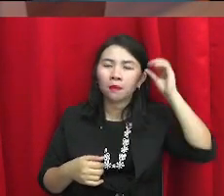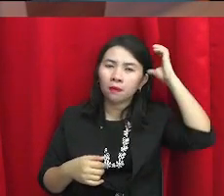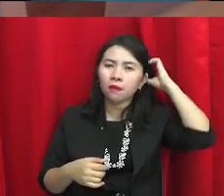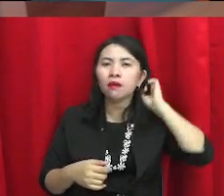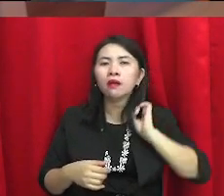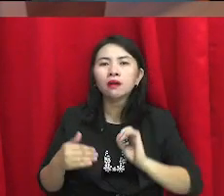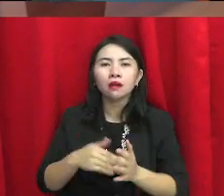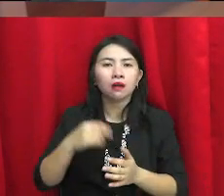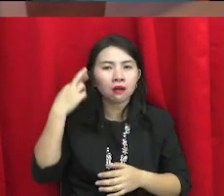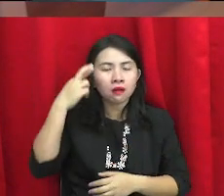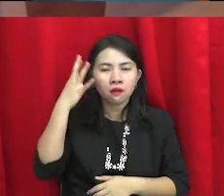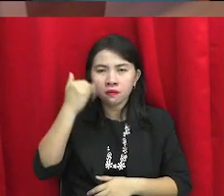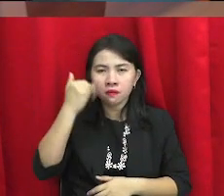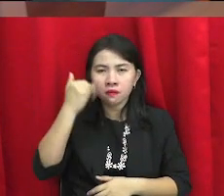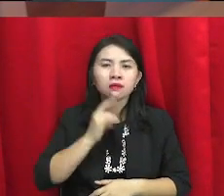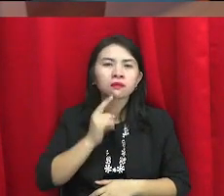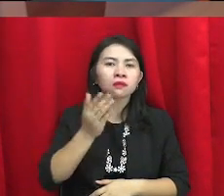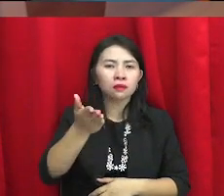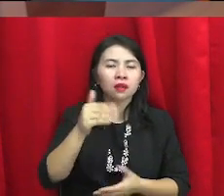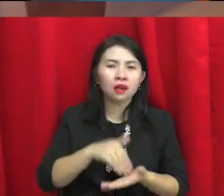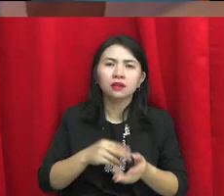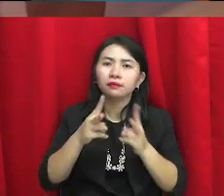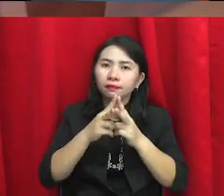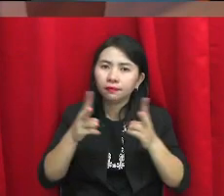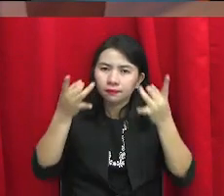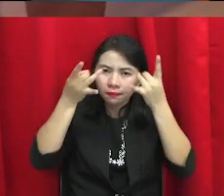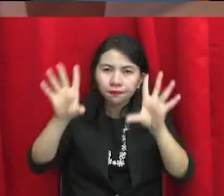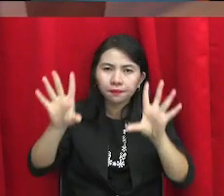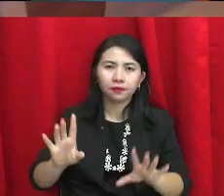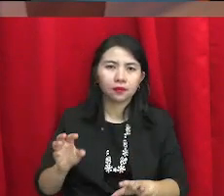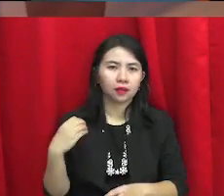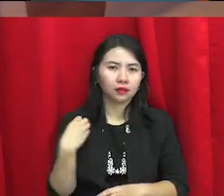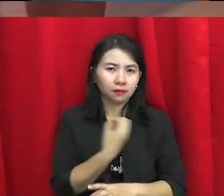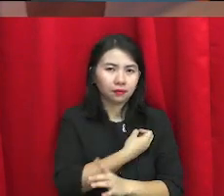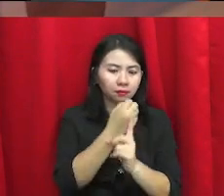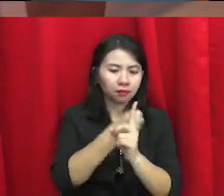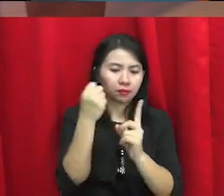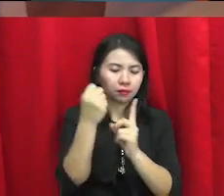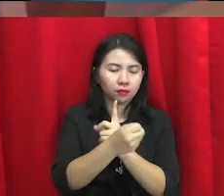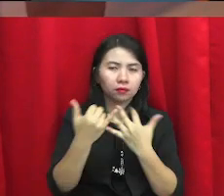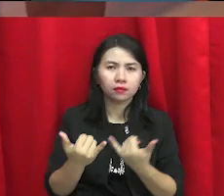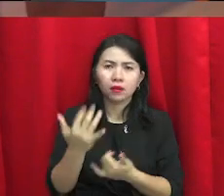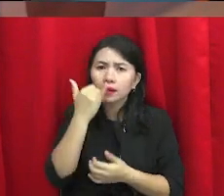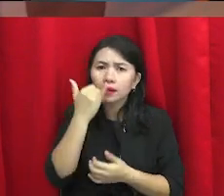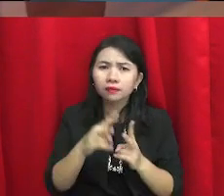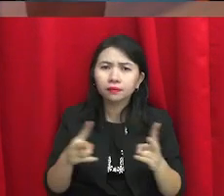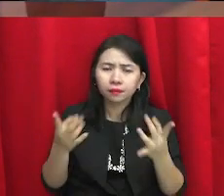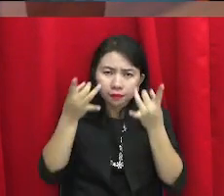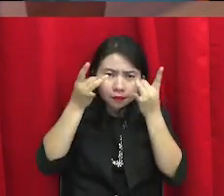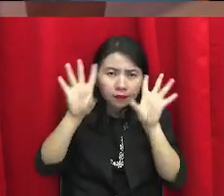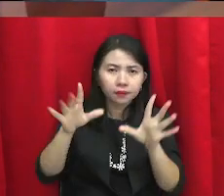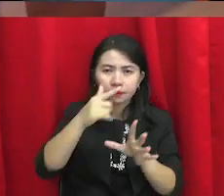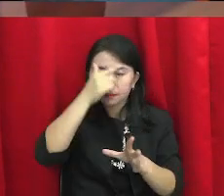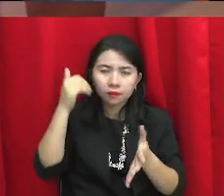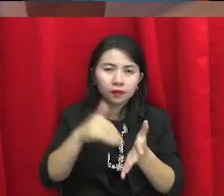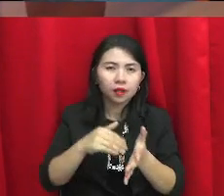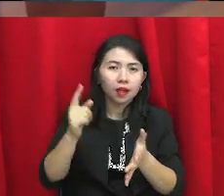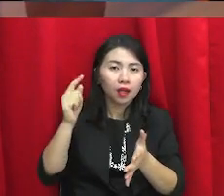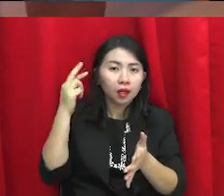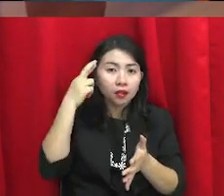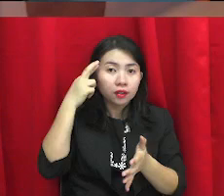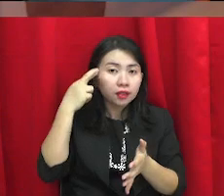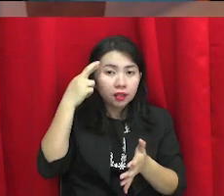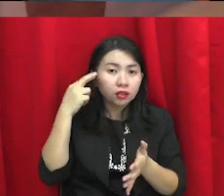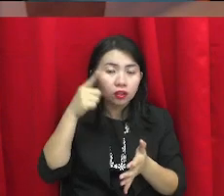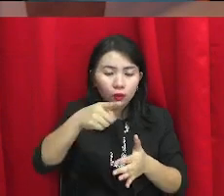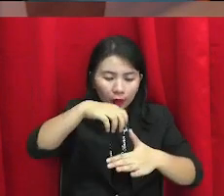inyo, napakadelikado na sitwasyon ninyo. Bakit ko sinasabing napakadelikado? Because of the reason na tandaan nyo, papasok kayo